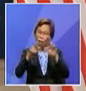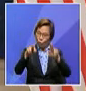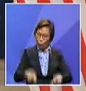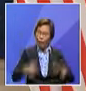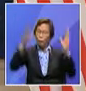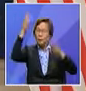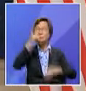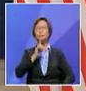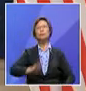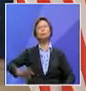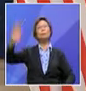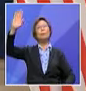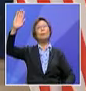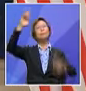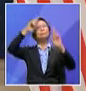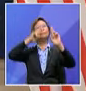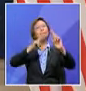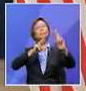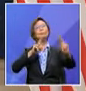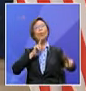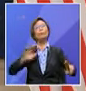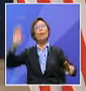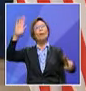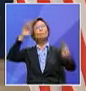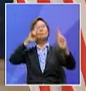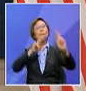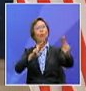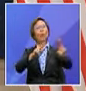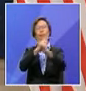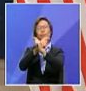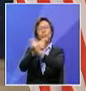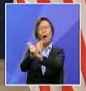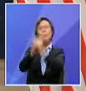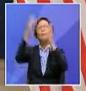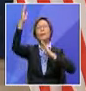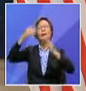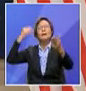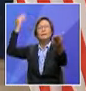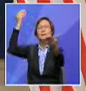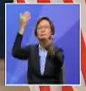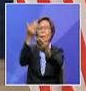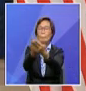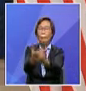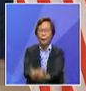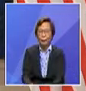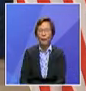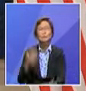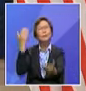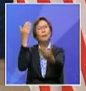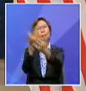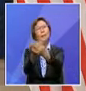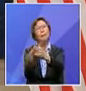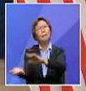yang bersumpah setia untuk mempertahankannya sehingga akhir hayat